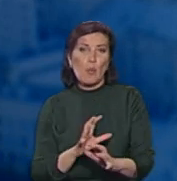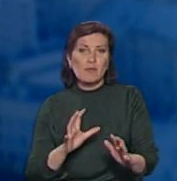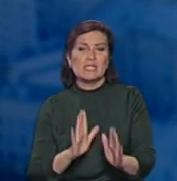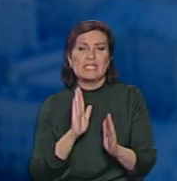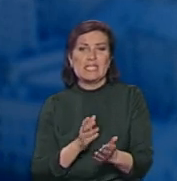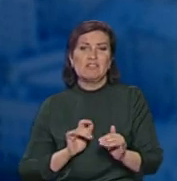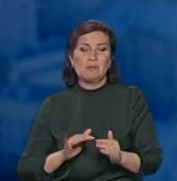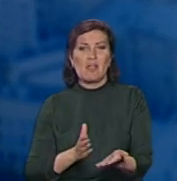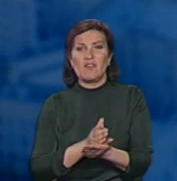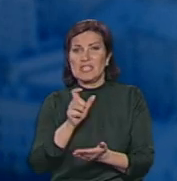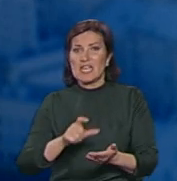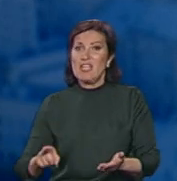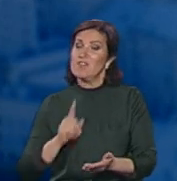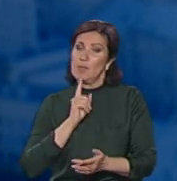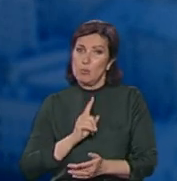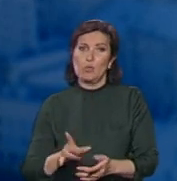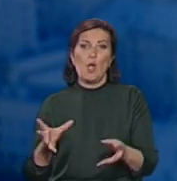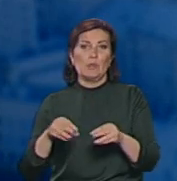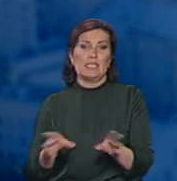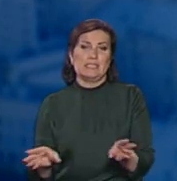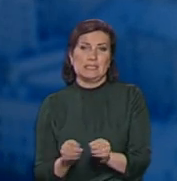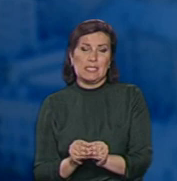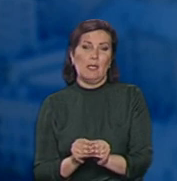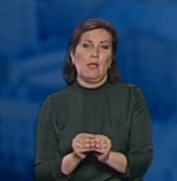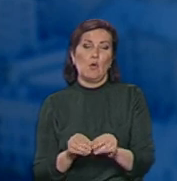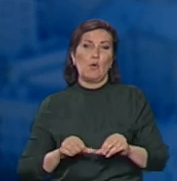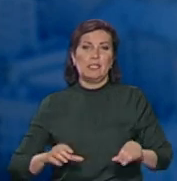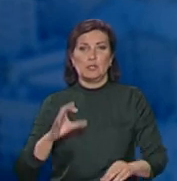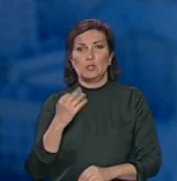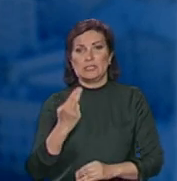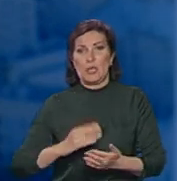тільки справами ветеранів, не буде. Його об'єднають із Комітетом соціальної політики.